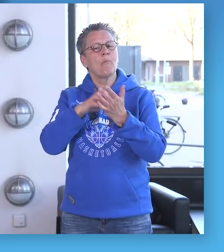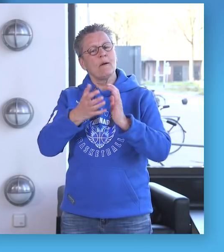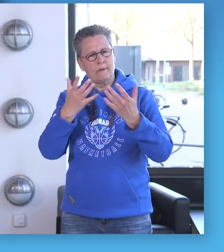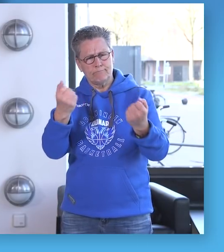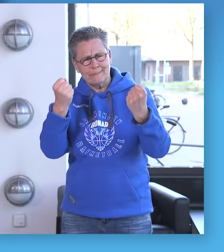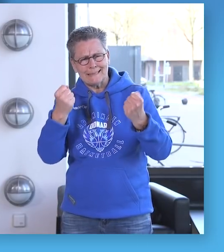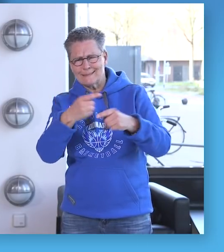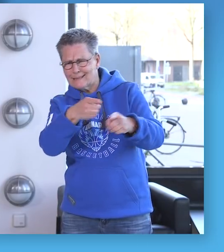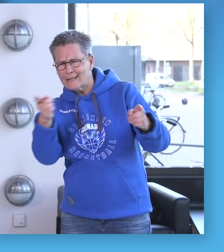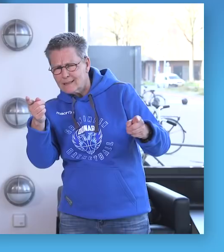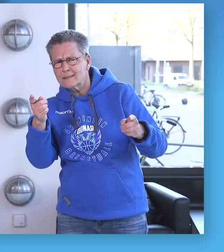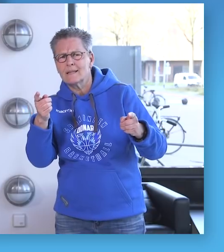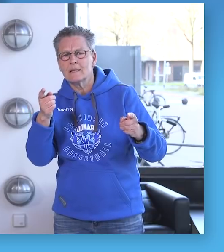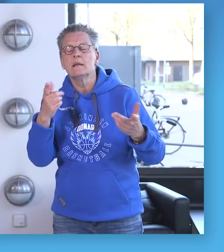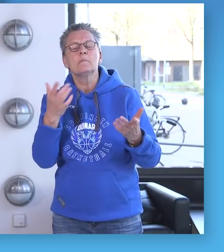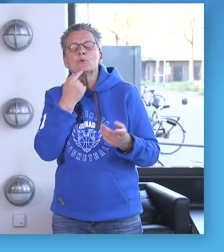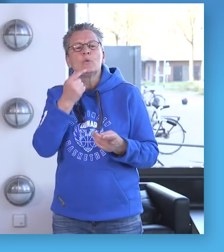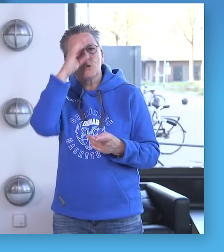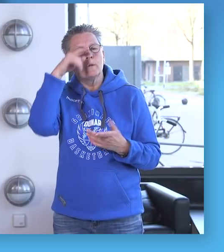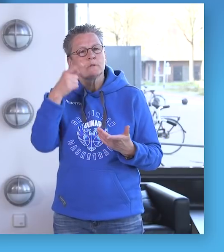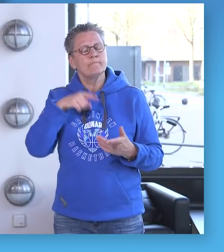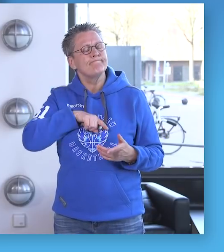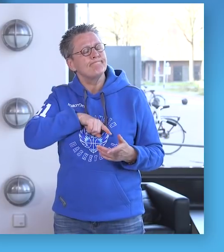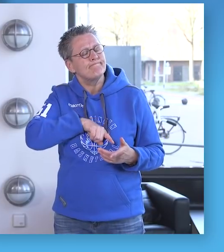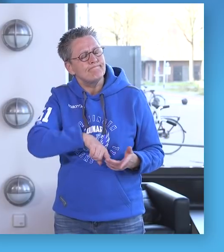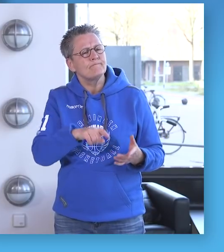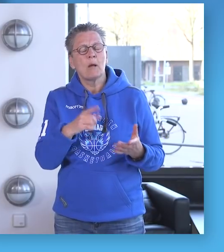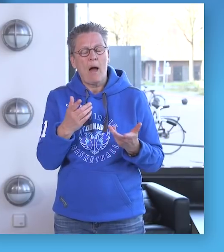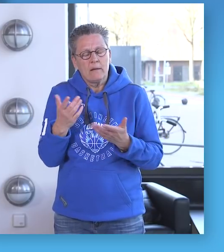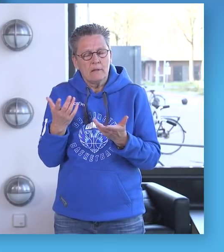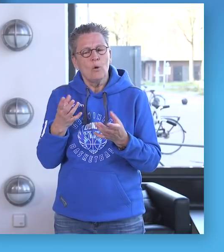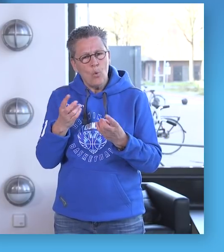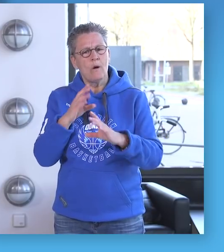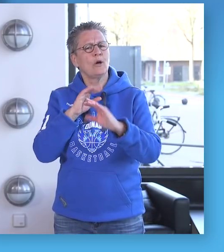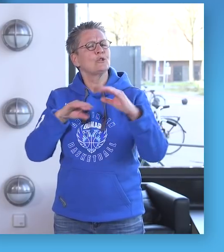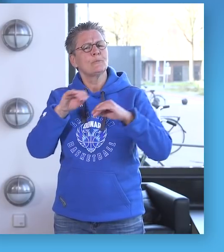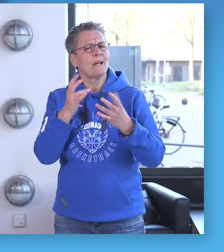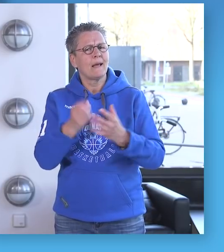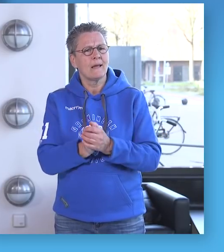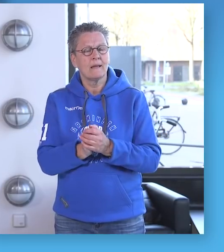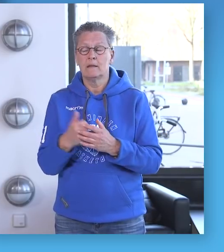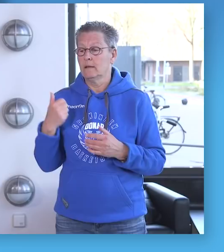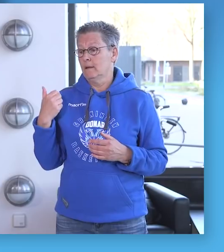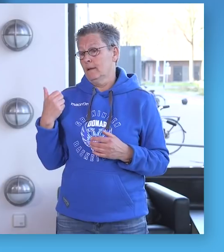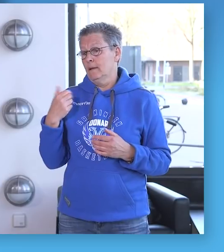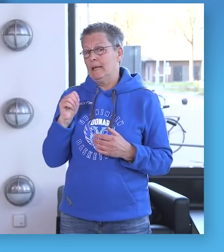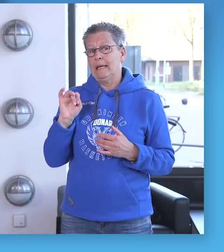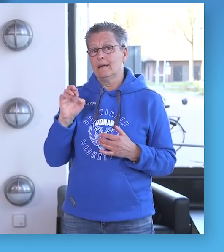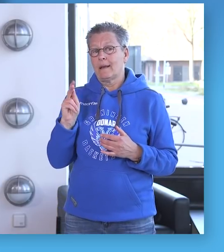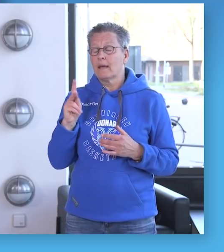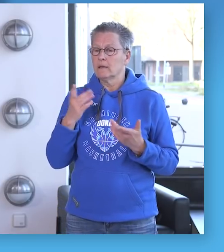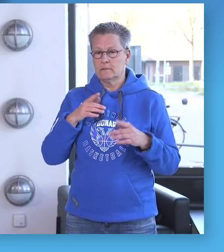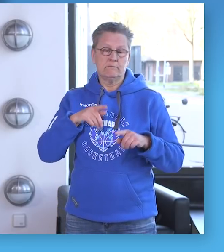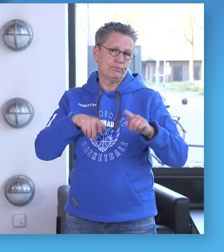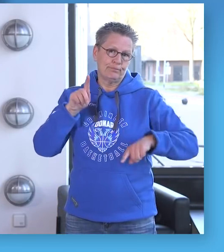met die jongens? Is dat teleurstelling? Natuurlijk. Maar vertel eens iets. Hoe verlopen die gesprekken? Ja, heel verschillend natuurlijk. De ene maakt zich